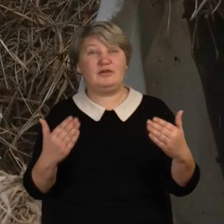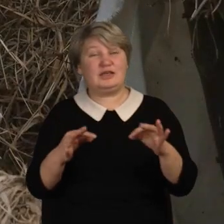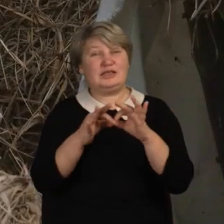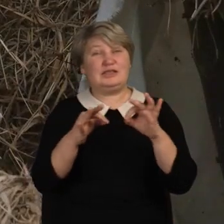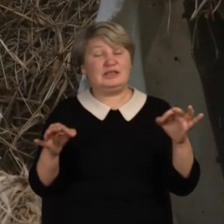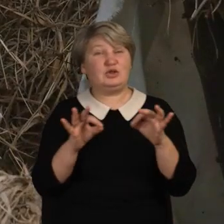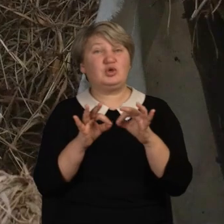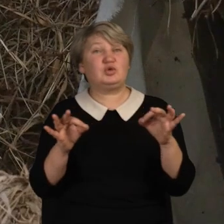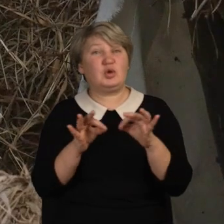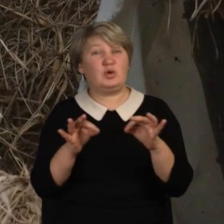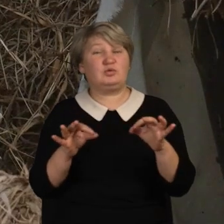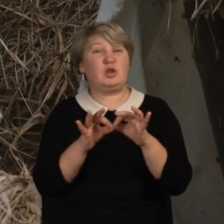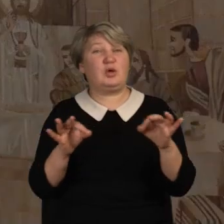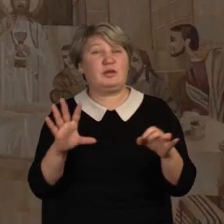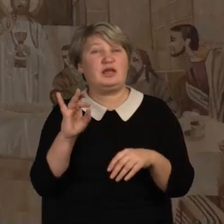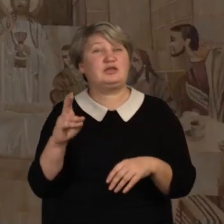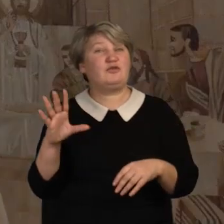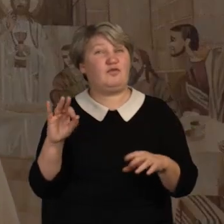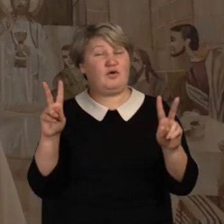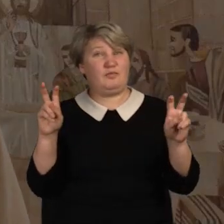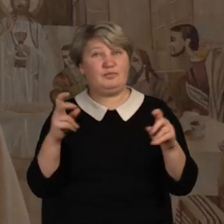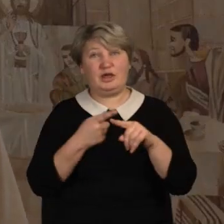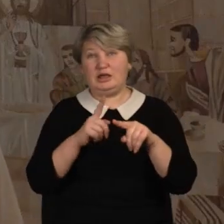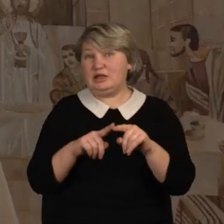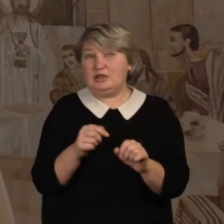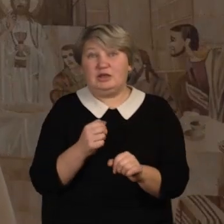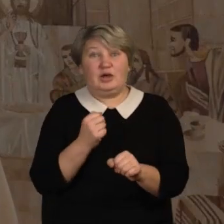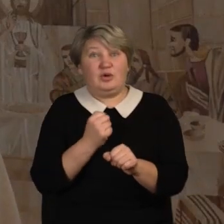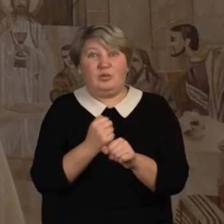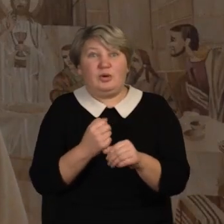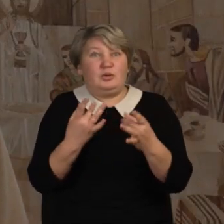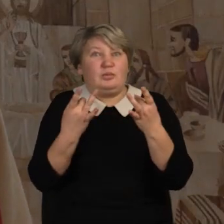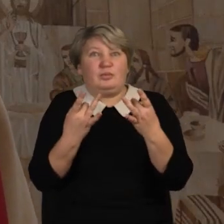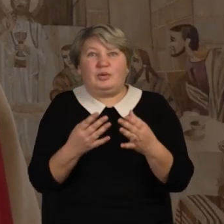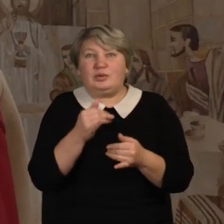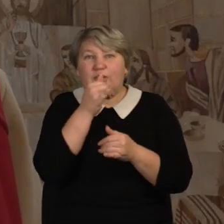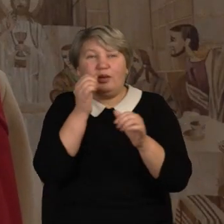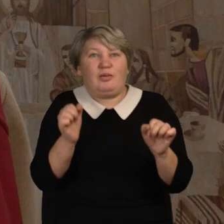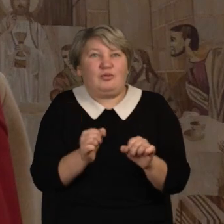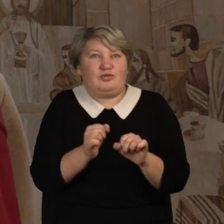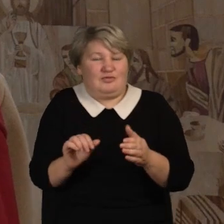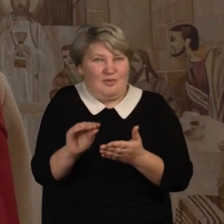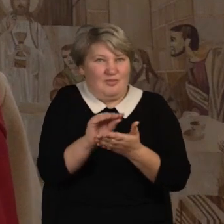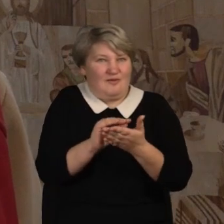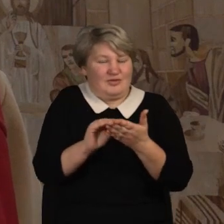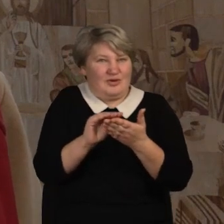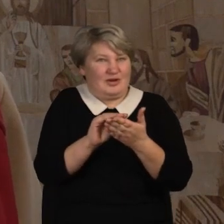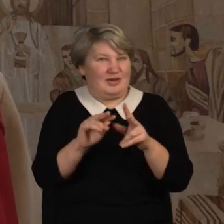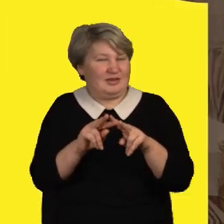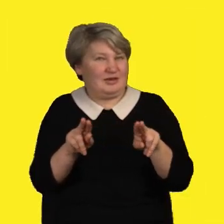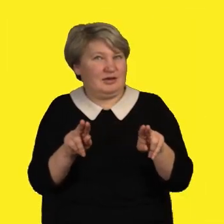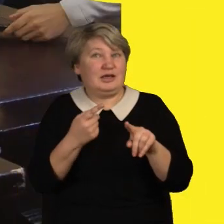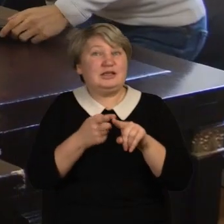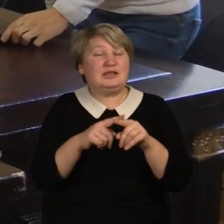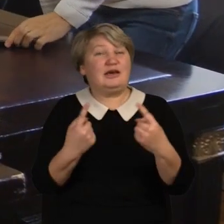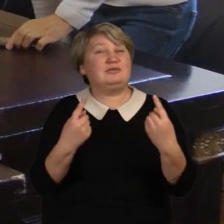соломки «Солом'яне Різдво». Ці роботи просто неможливо повторити. І в цьому є їхня властива